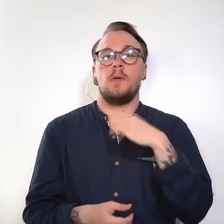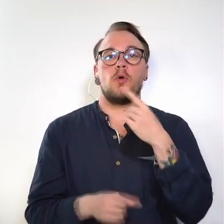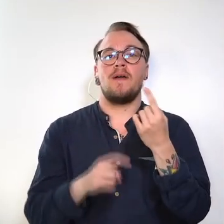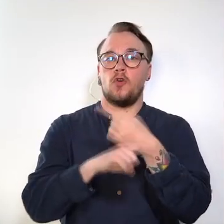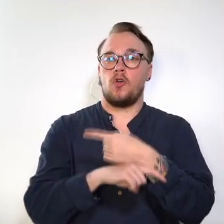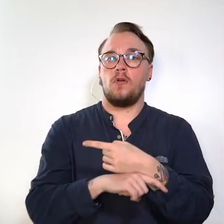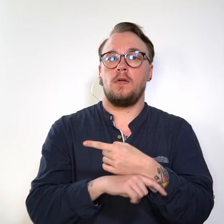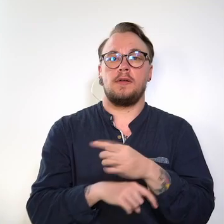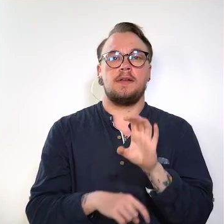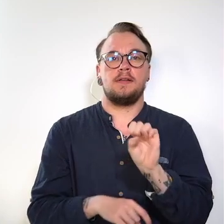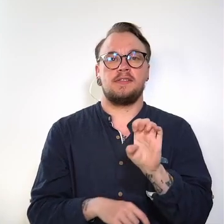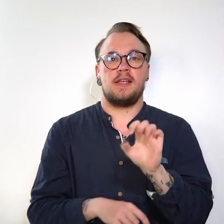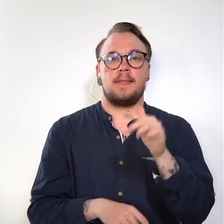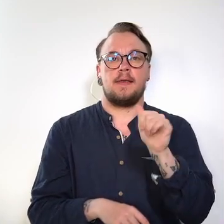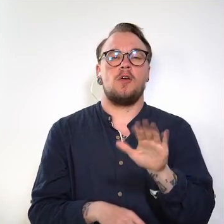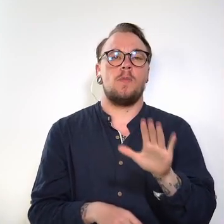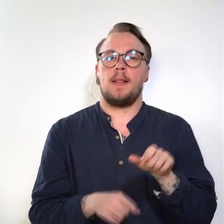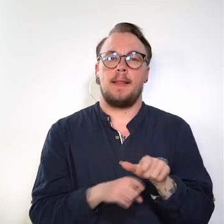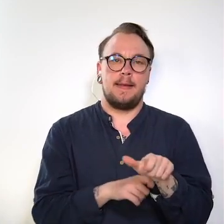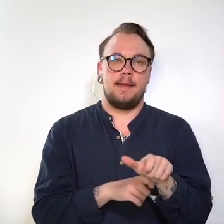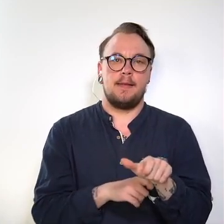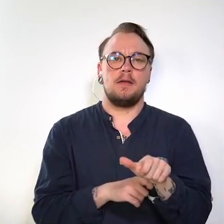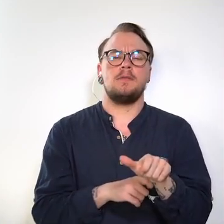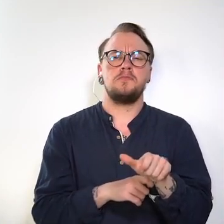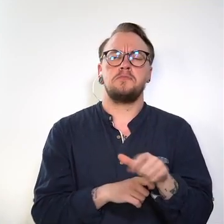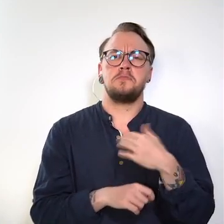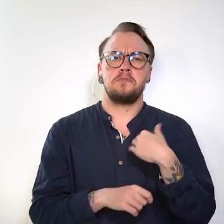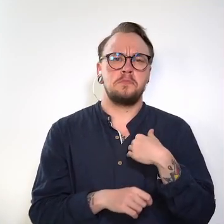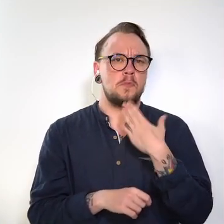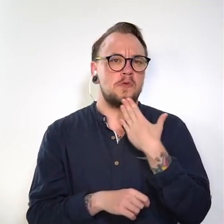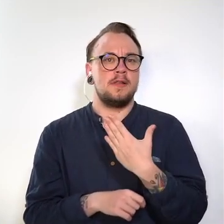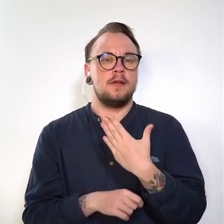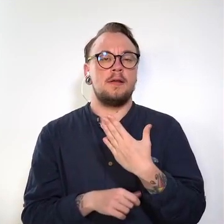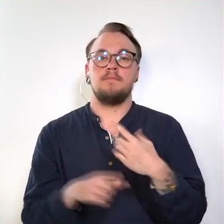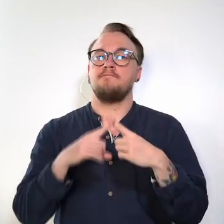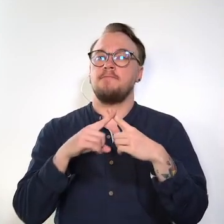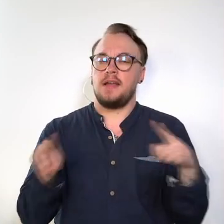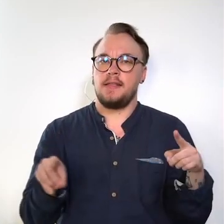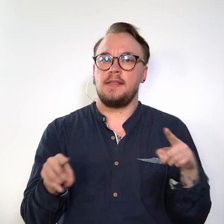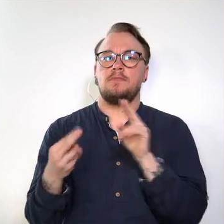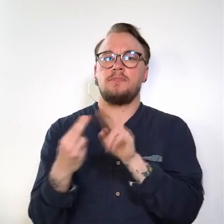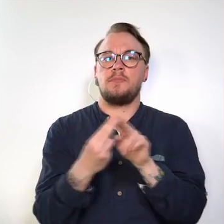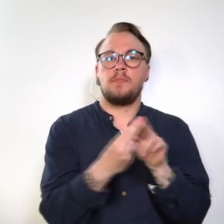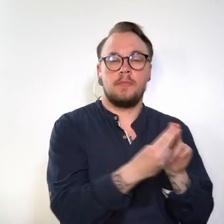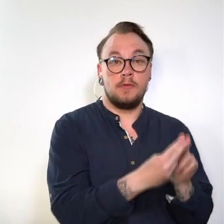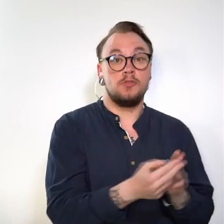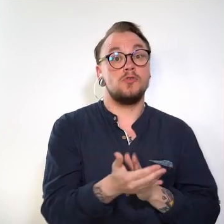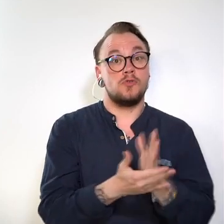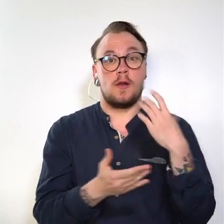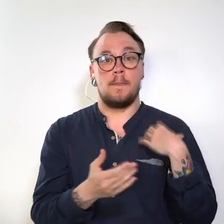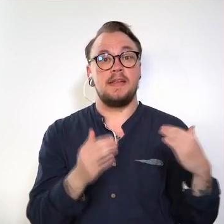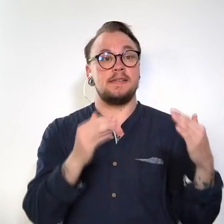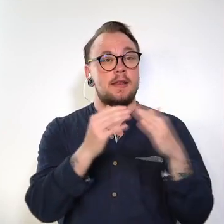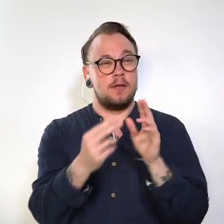alussa oli, ja se tässäkin tilanteessa toimii aika hyvin, että pyrittiin välittömästi olemaan yhteydessä myös hyvin korkeisiin, eli suoraan ministeriöön